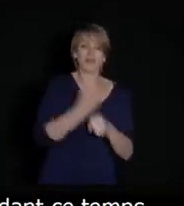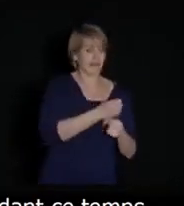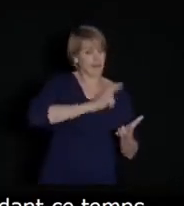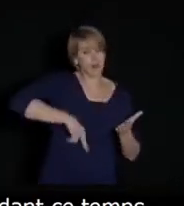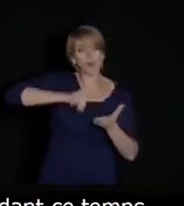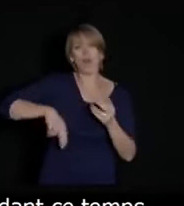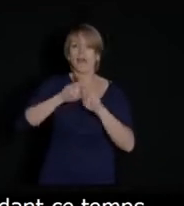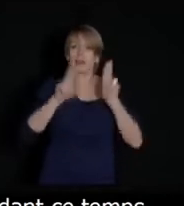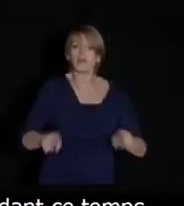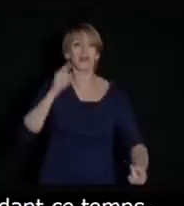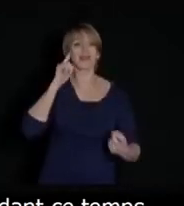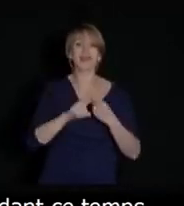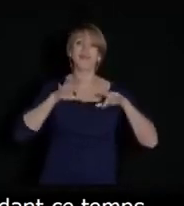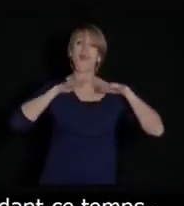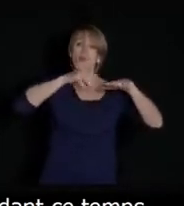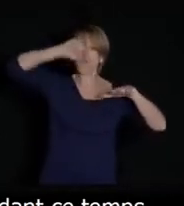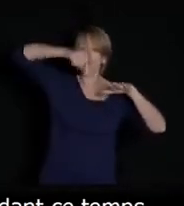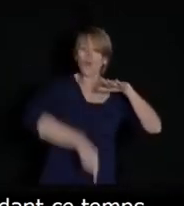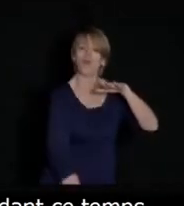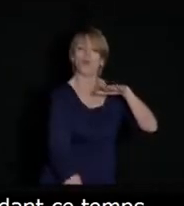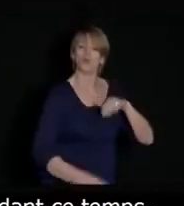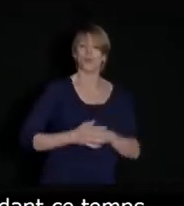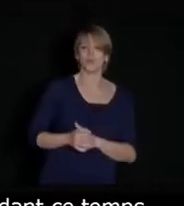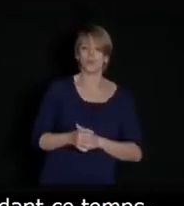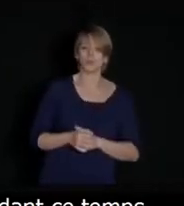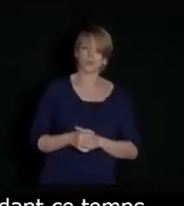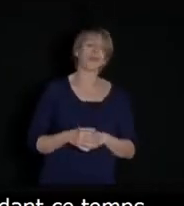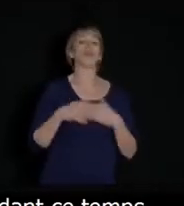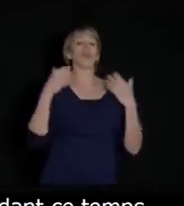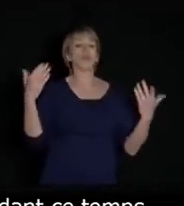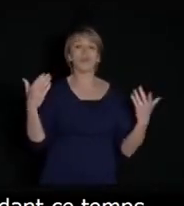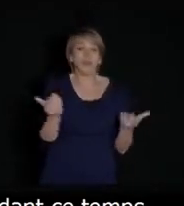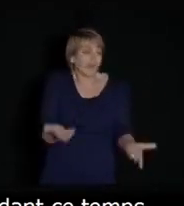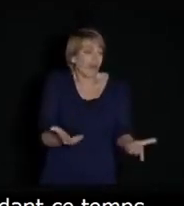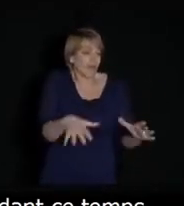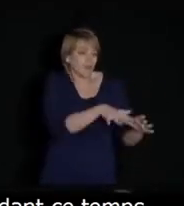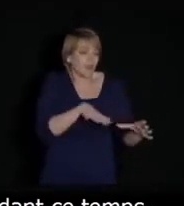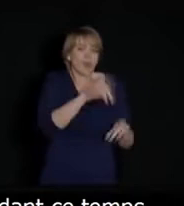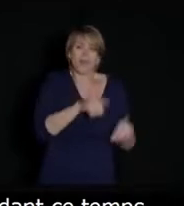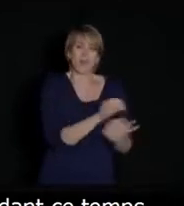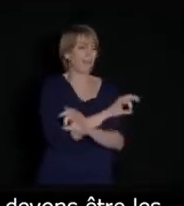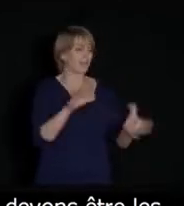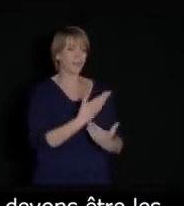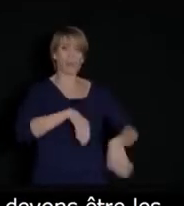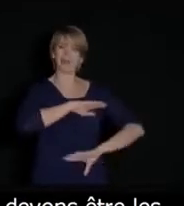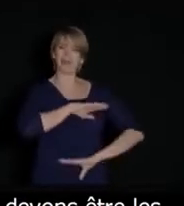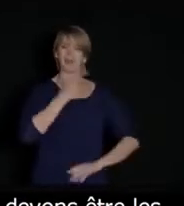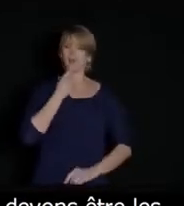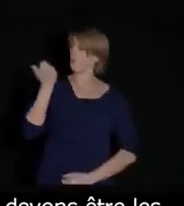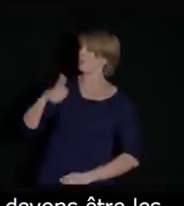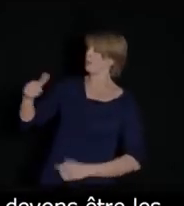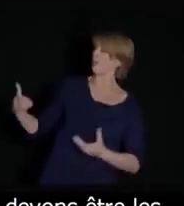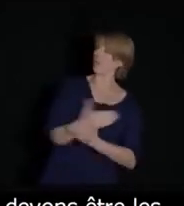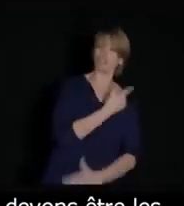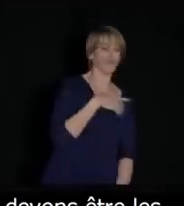Alors, qu'est-ce qu'on va faire? Il faut qu'on ait un traité international sur les eaux profondes. Ça s'appelle en droit « res nullus » aujourd'hui. Ça appartient